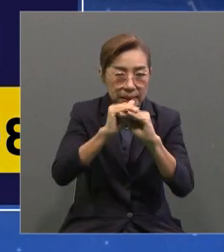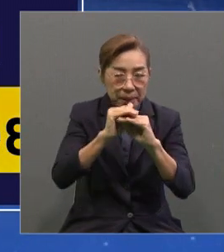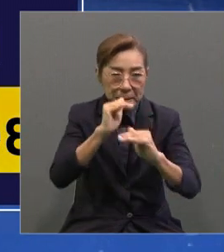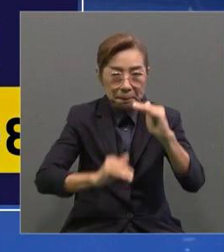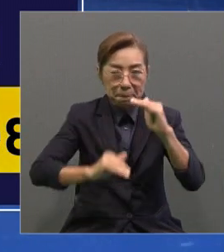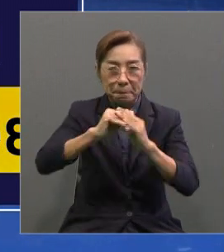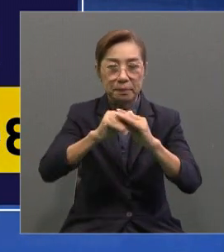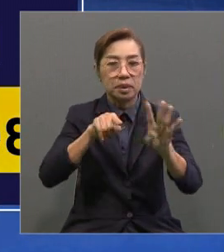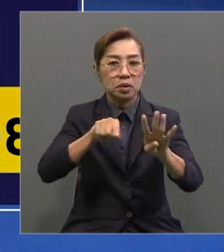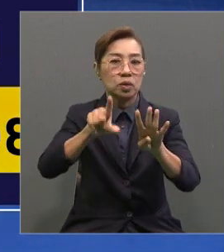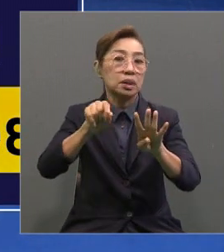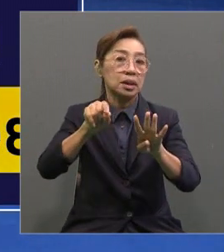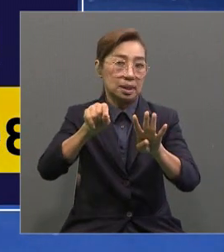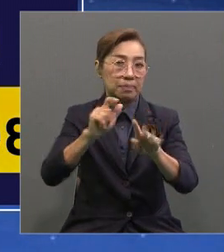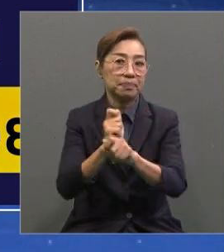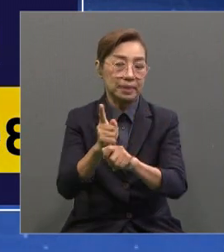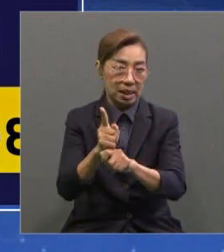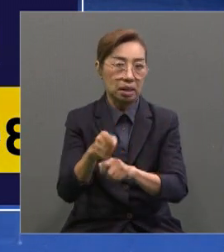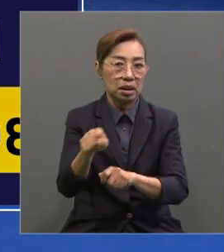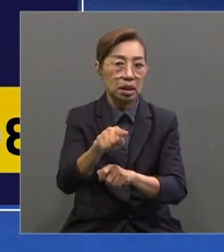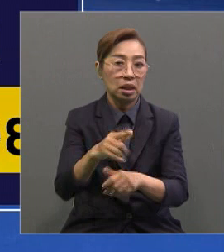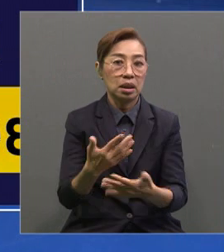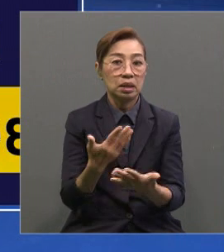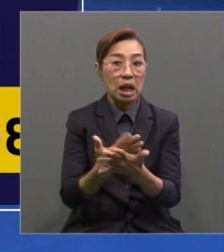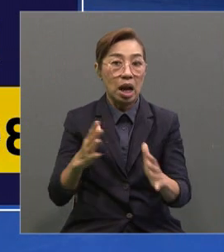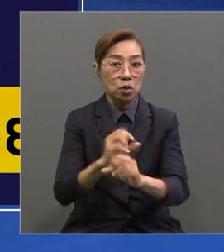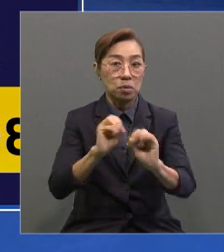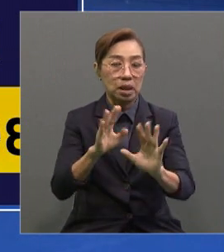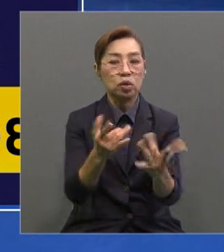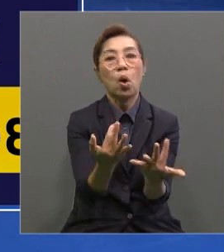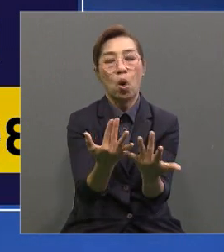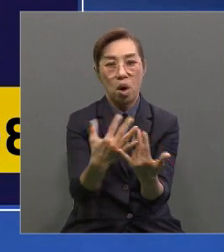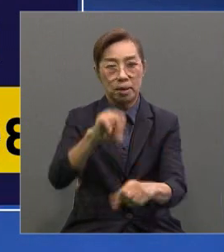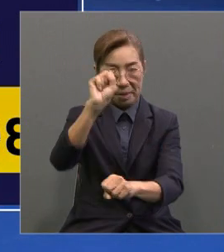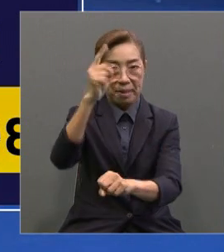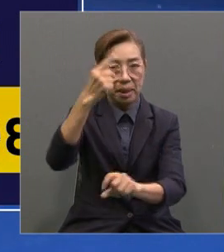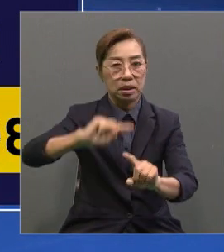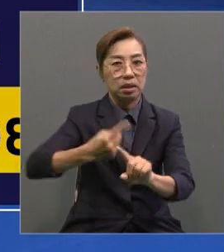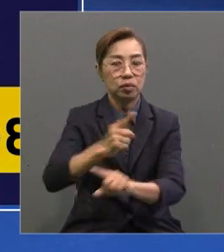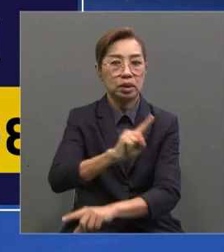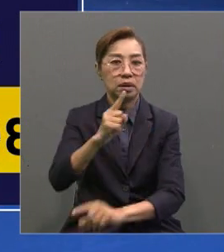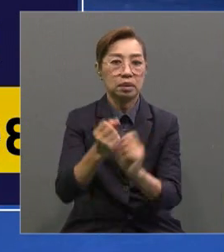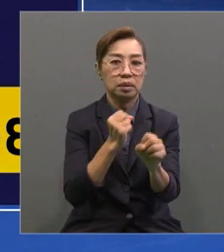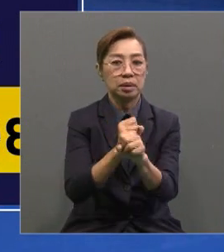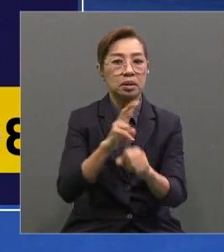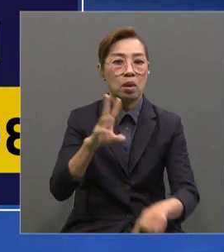4.2สตางค์ต่อหน่วยโดยราคาที่ชัดเจนเนี่ยรอนิดนึงนะ 1มกราคม